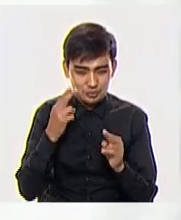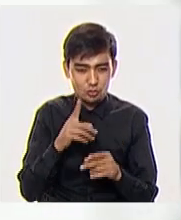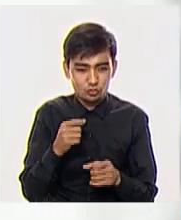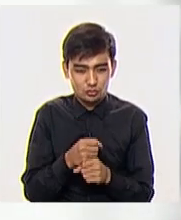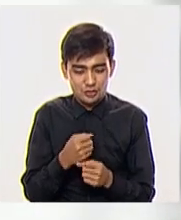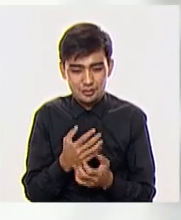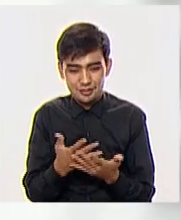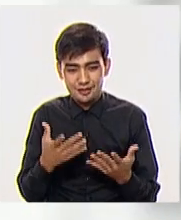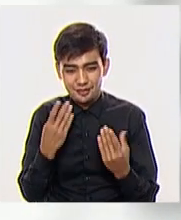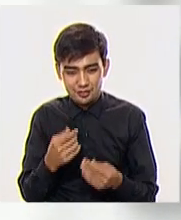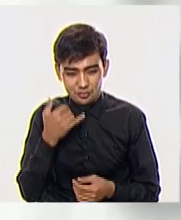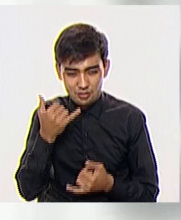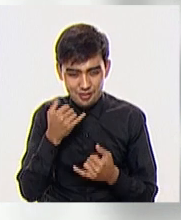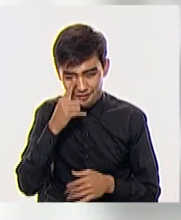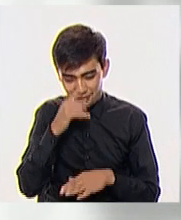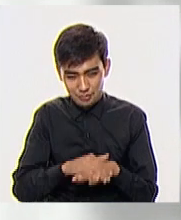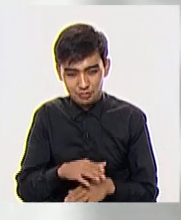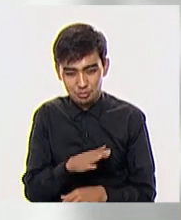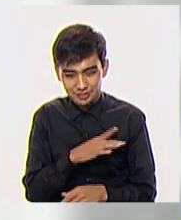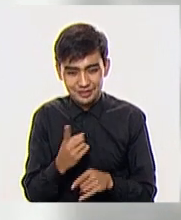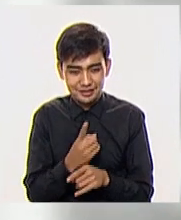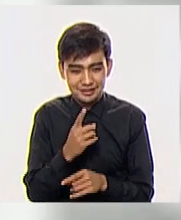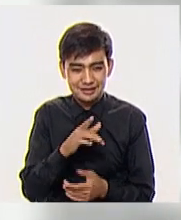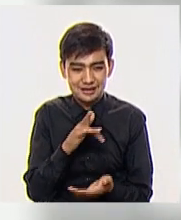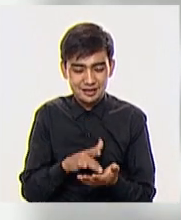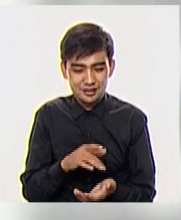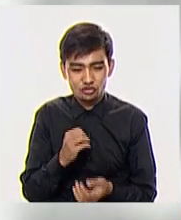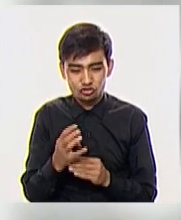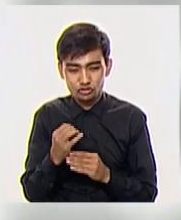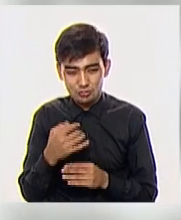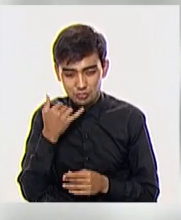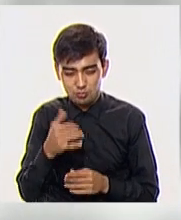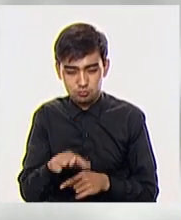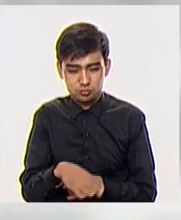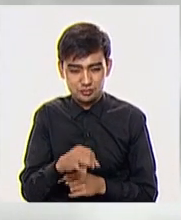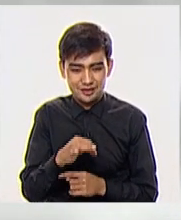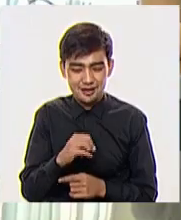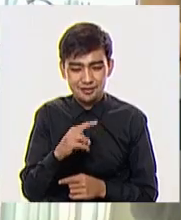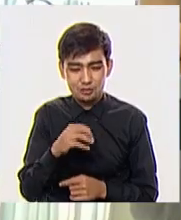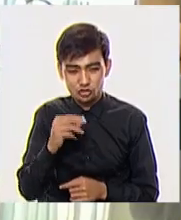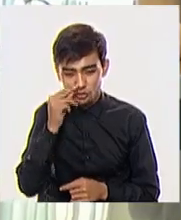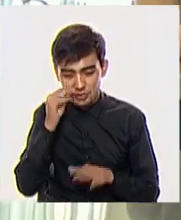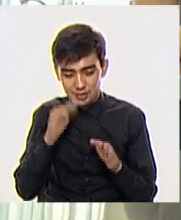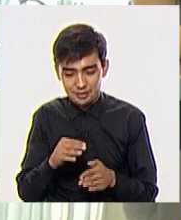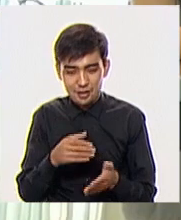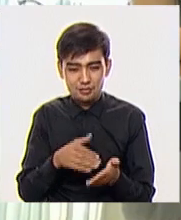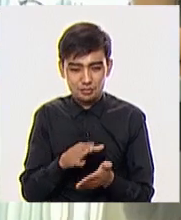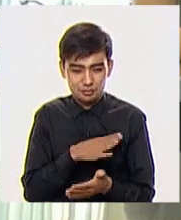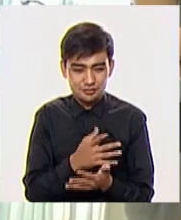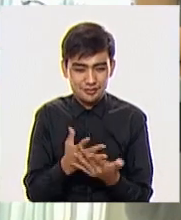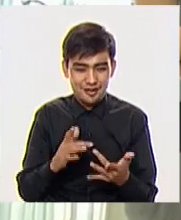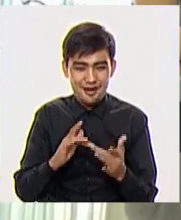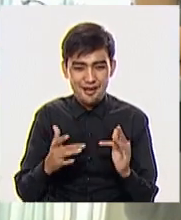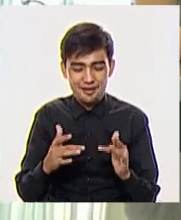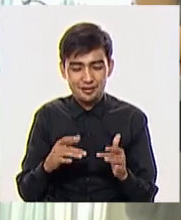уже несколько дней звонит в городской акимат и единый контакт-центр, но все впустую. В администрации Шымкента отписались, мол, без